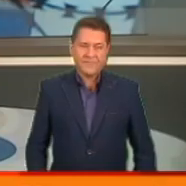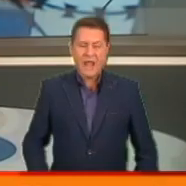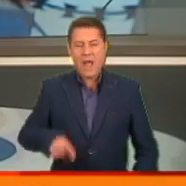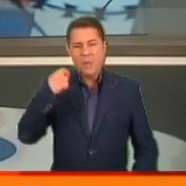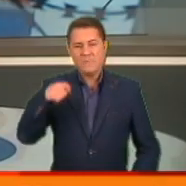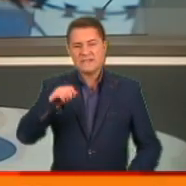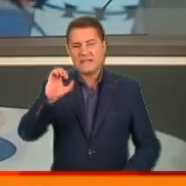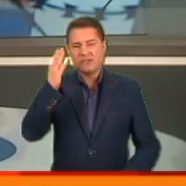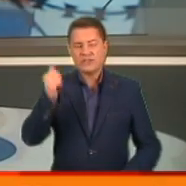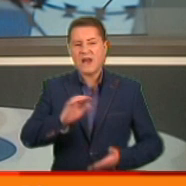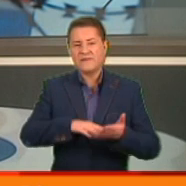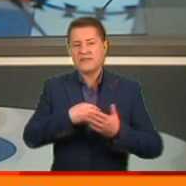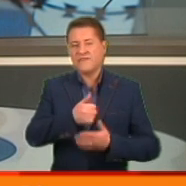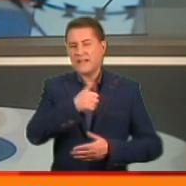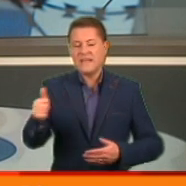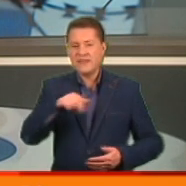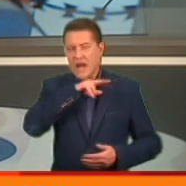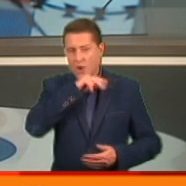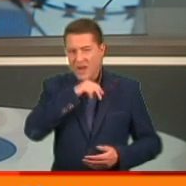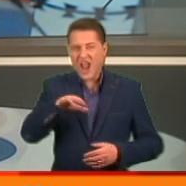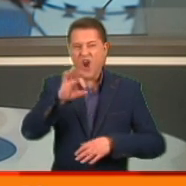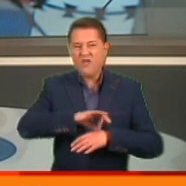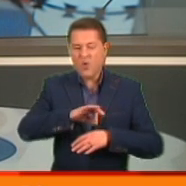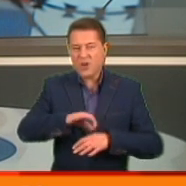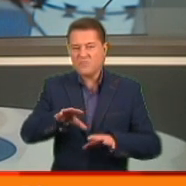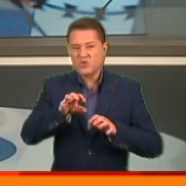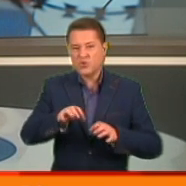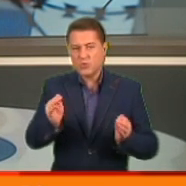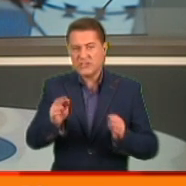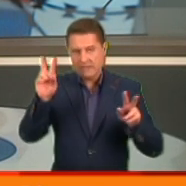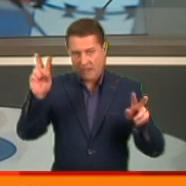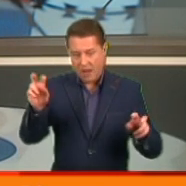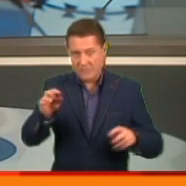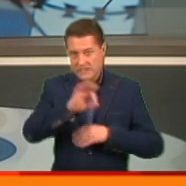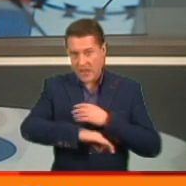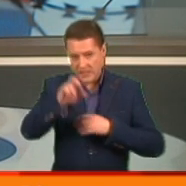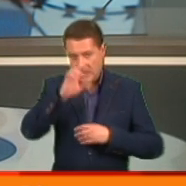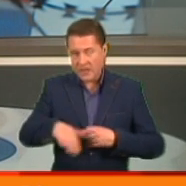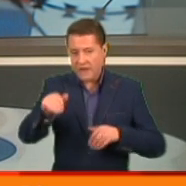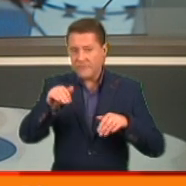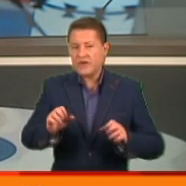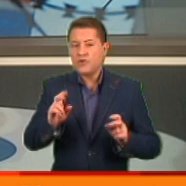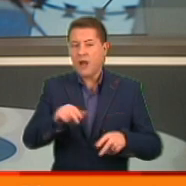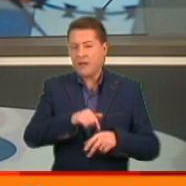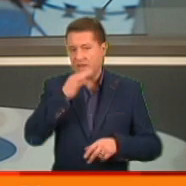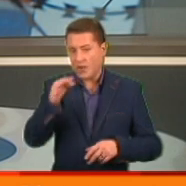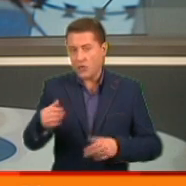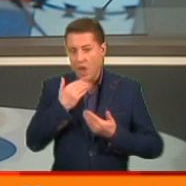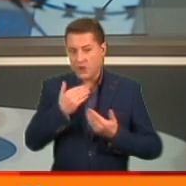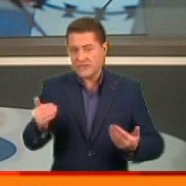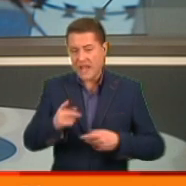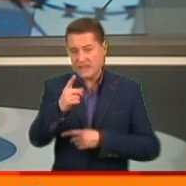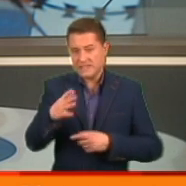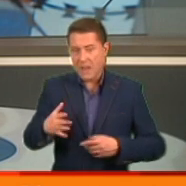Президент США назвав лідера КНДР хворим цуценям. Західні країни вирішують, як саме відреагувати на останній